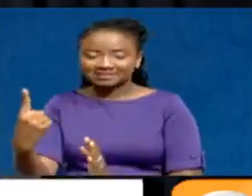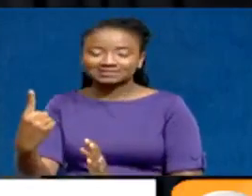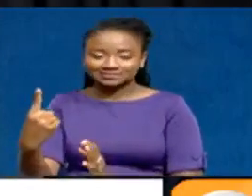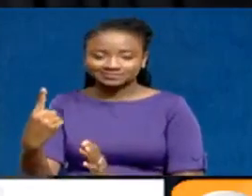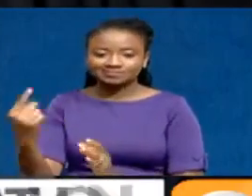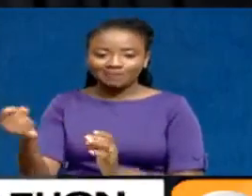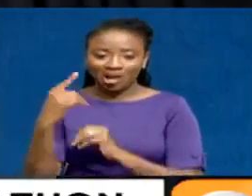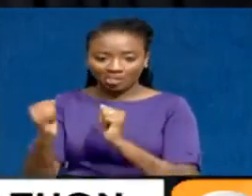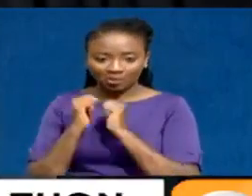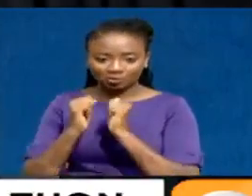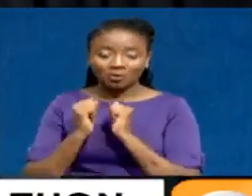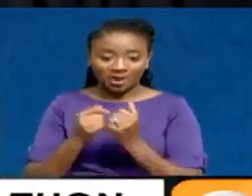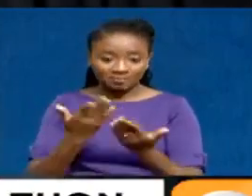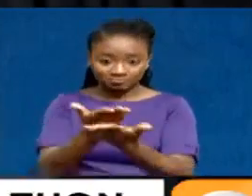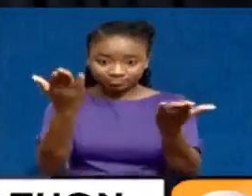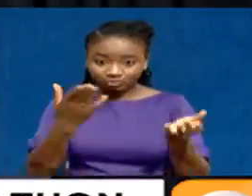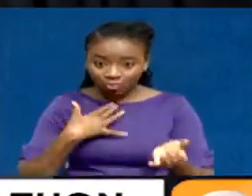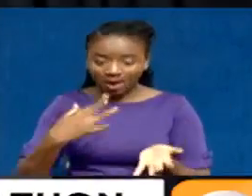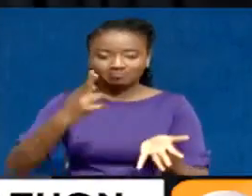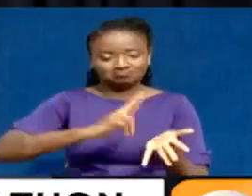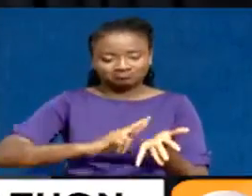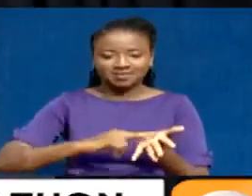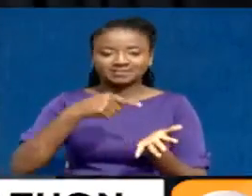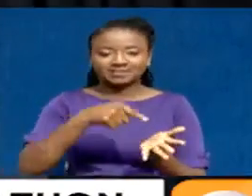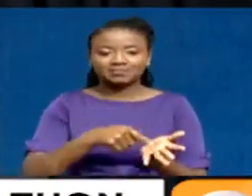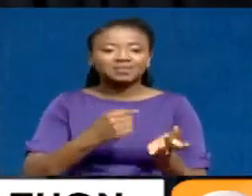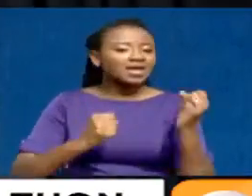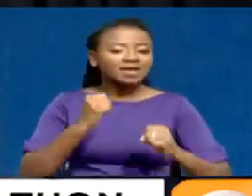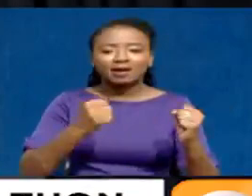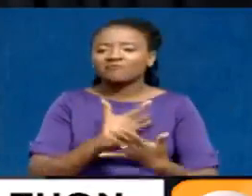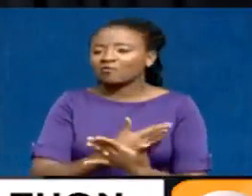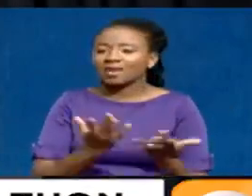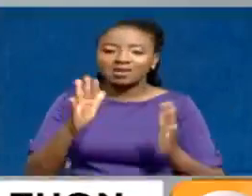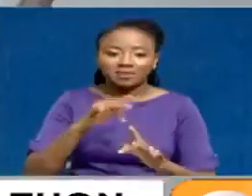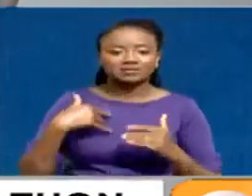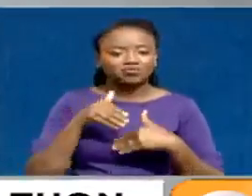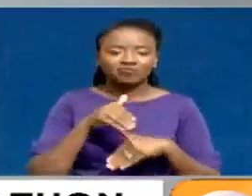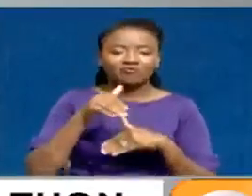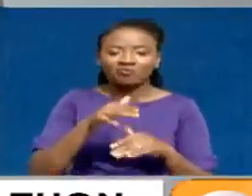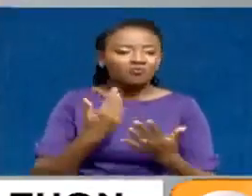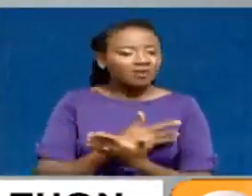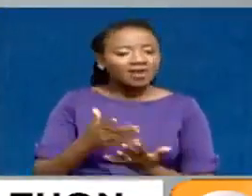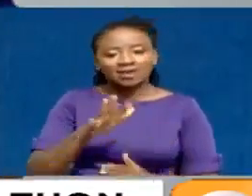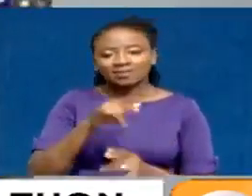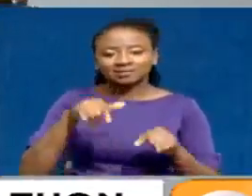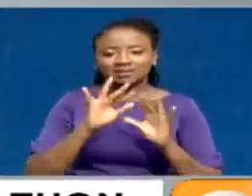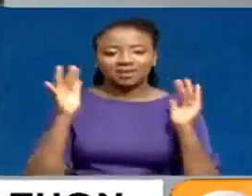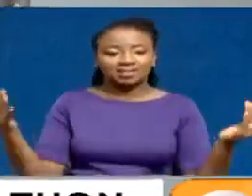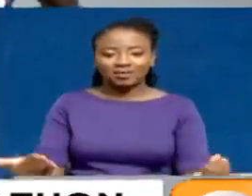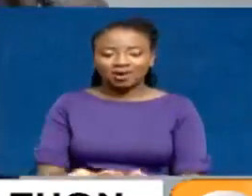allows people to register and run from anywhere, literally anywhere around the